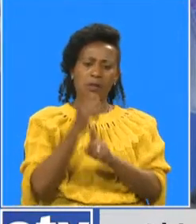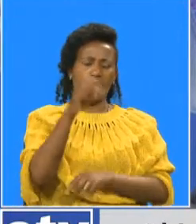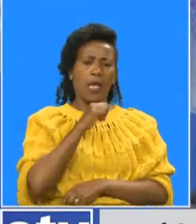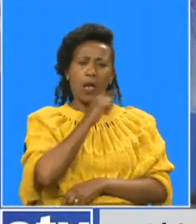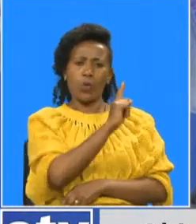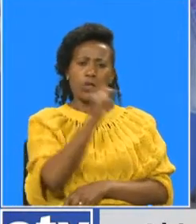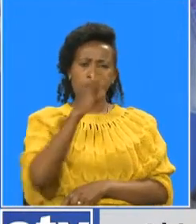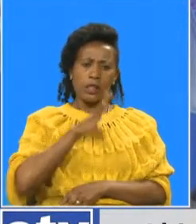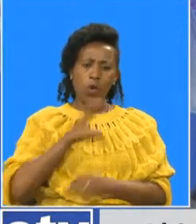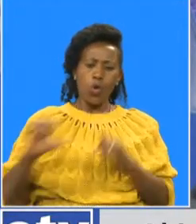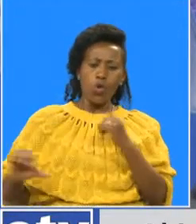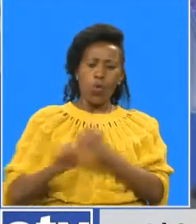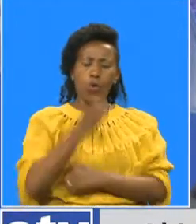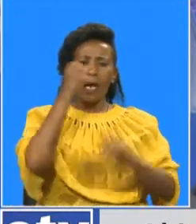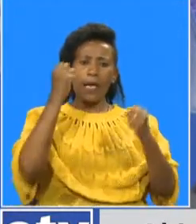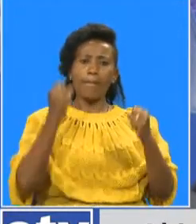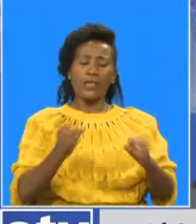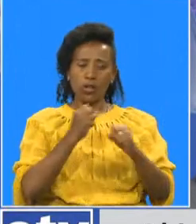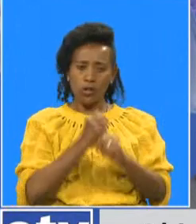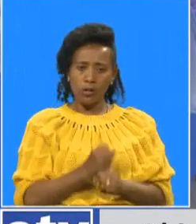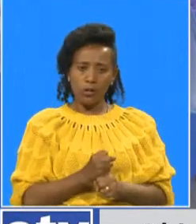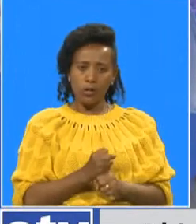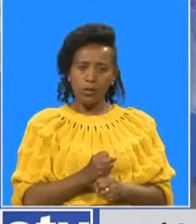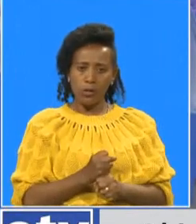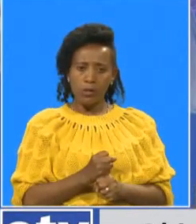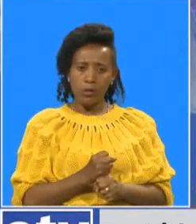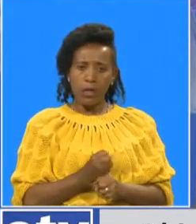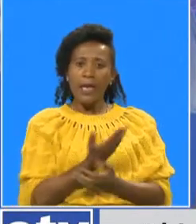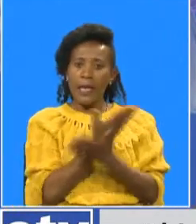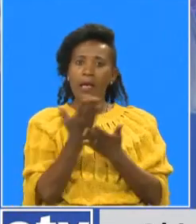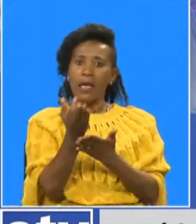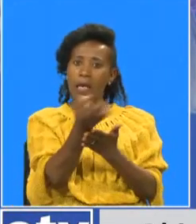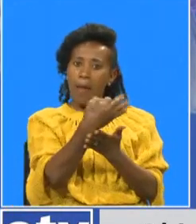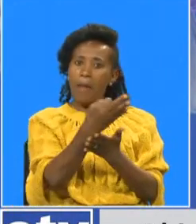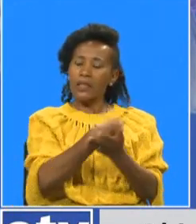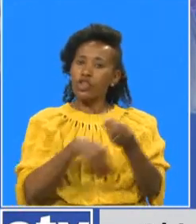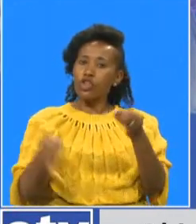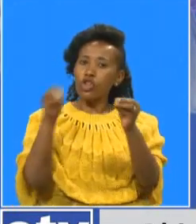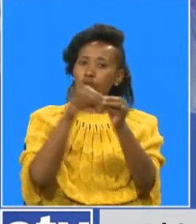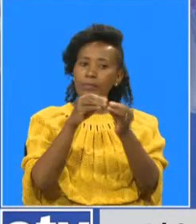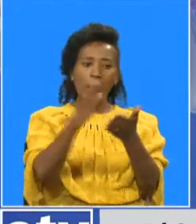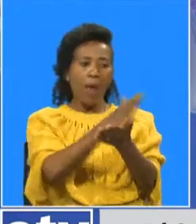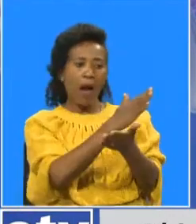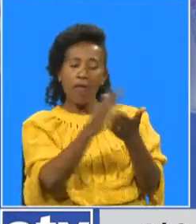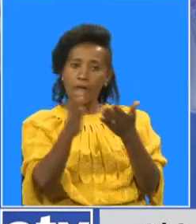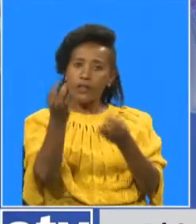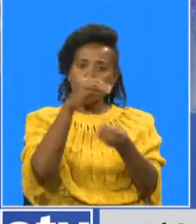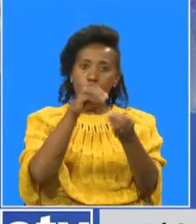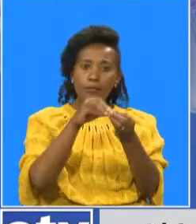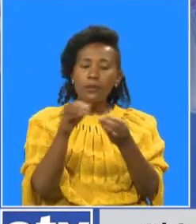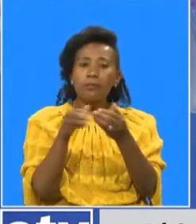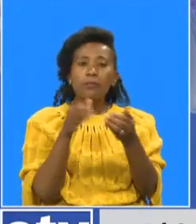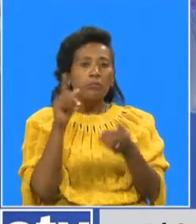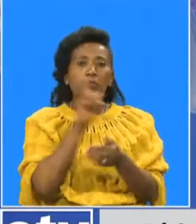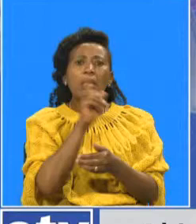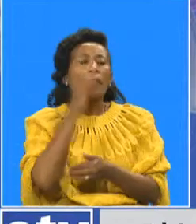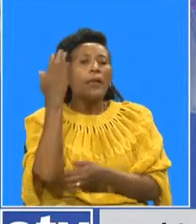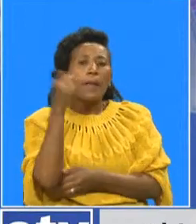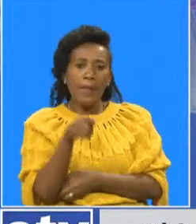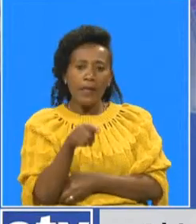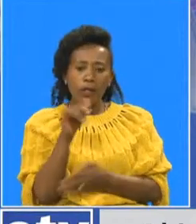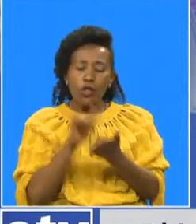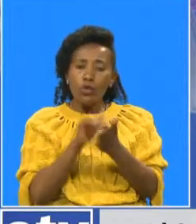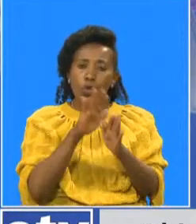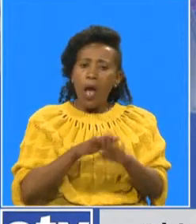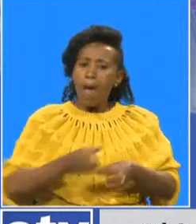ያልሆነ ሰውን ሊጎዳ የሚችል ነገር የማምረትም ጭምር የማከፋፈል ጭምር ምናምን ነበሩ እና